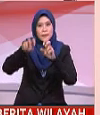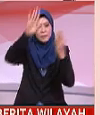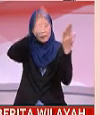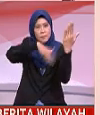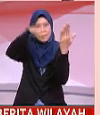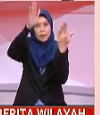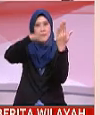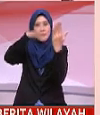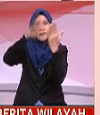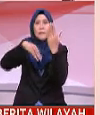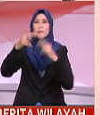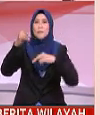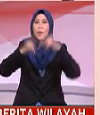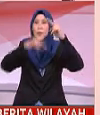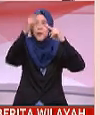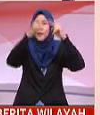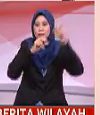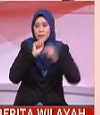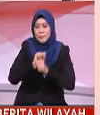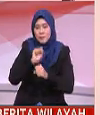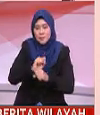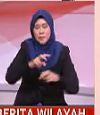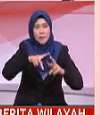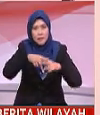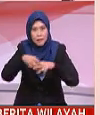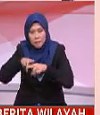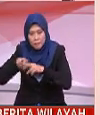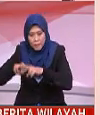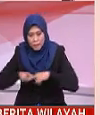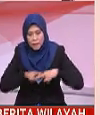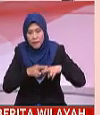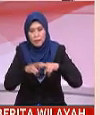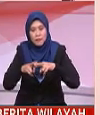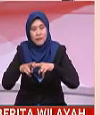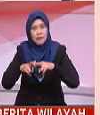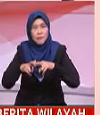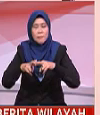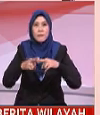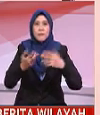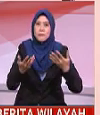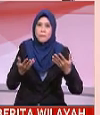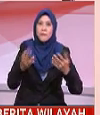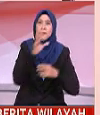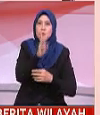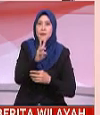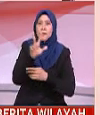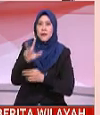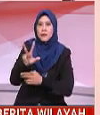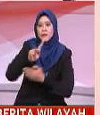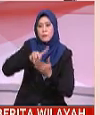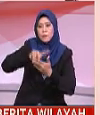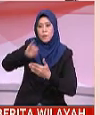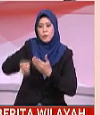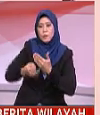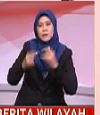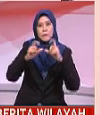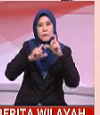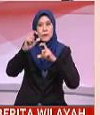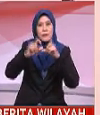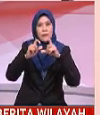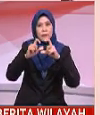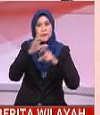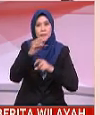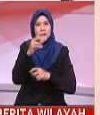bangunan dan kerja-kerja pembaikan utiliti yang melibatkan 63 projek di DBKL